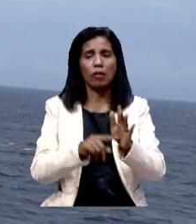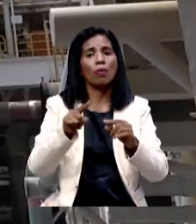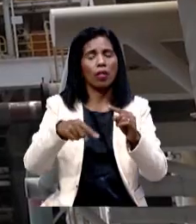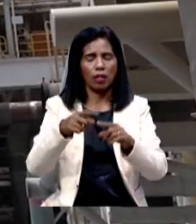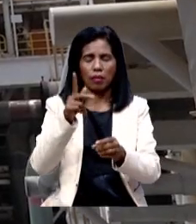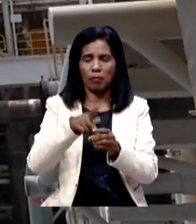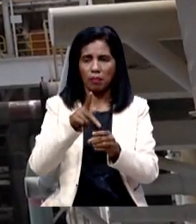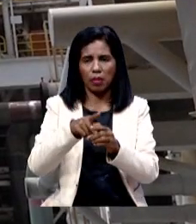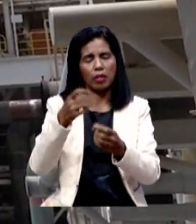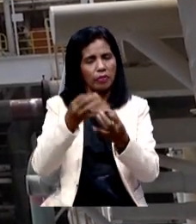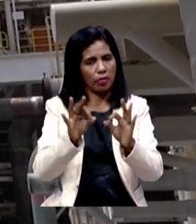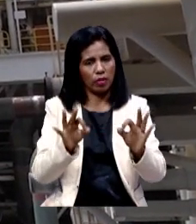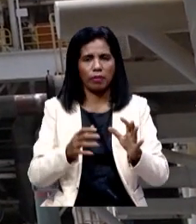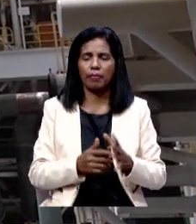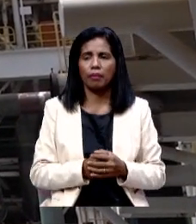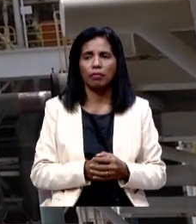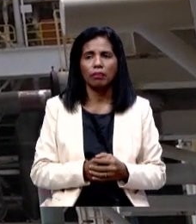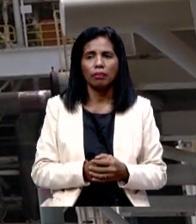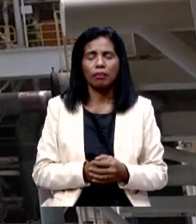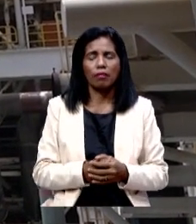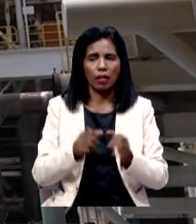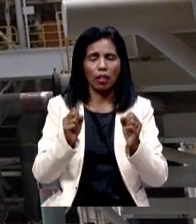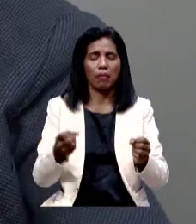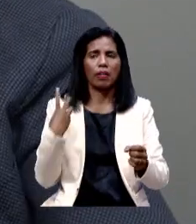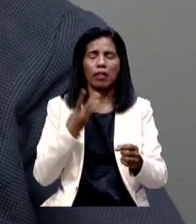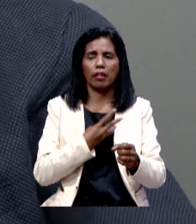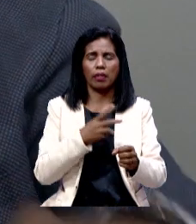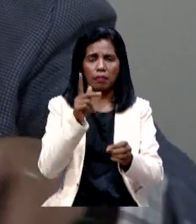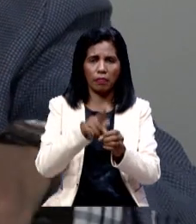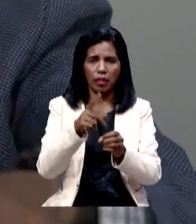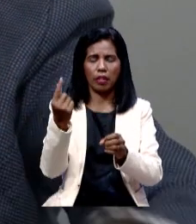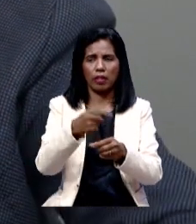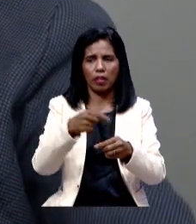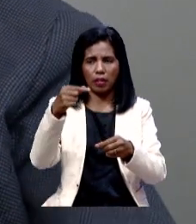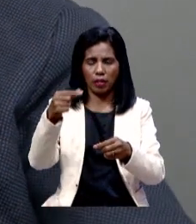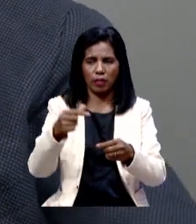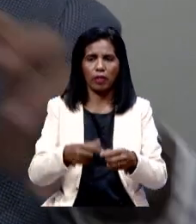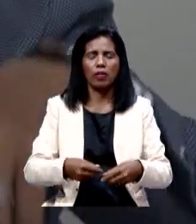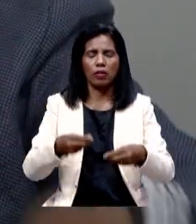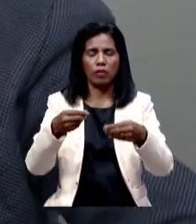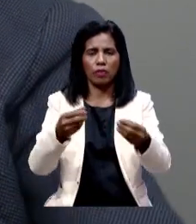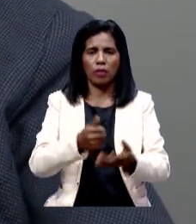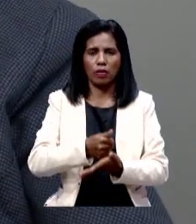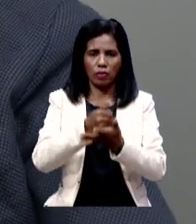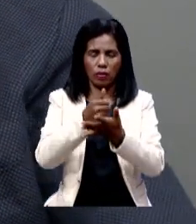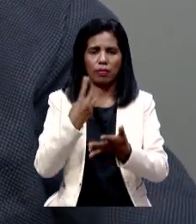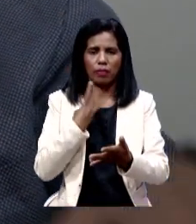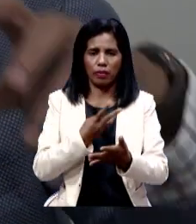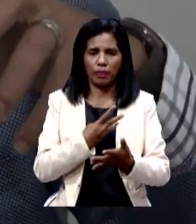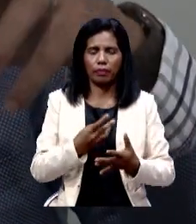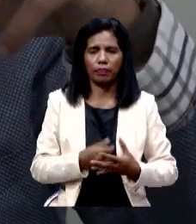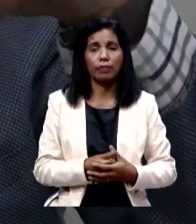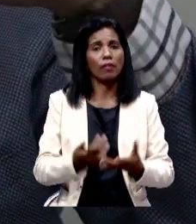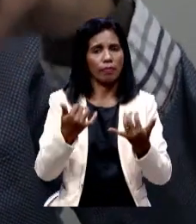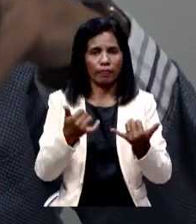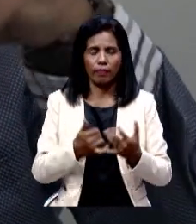poso ba una remata. Ira ne be bela alternativa, na fatin e mina no gas, mak poso ba Greater Sunrise.